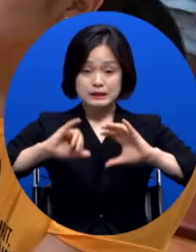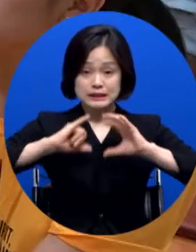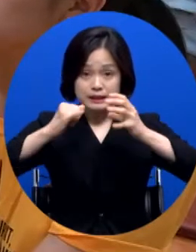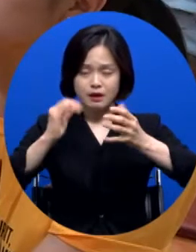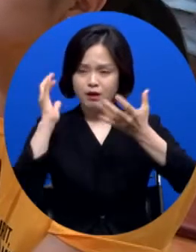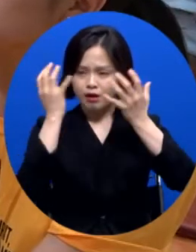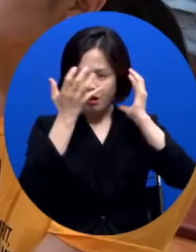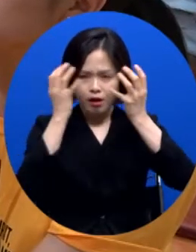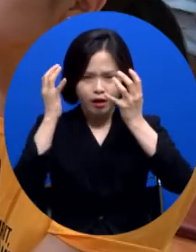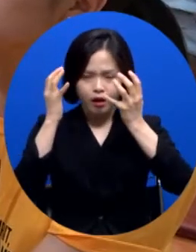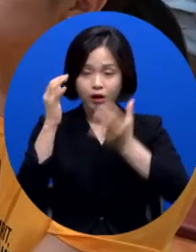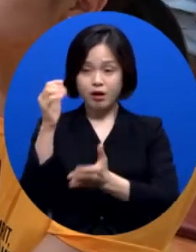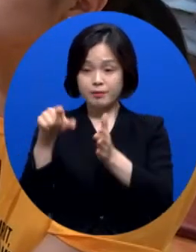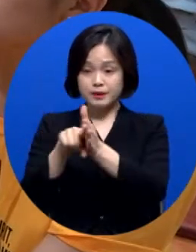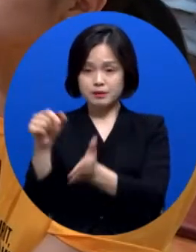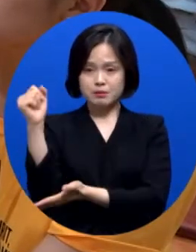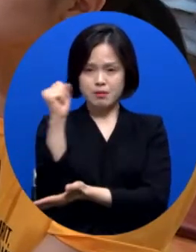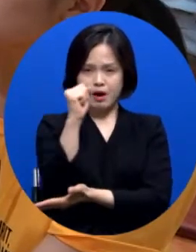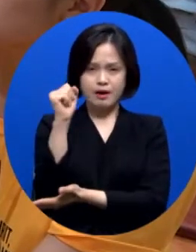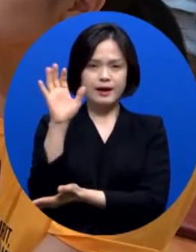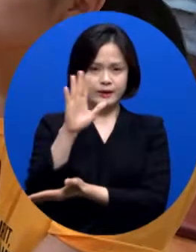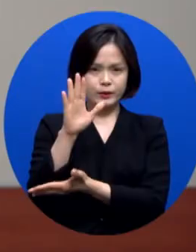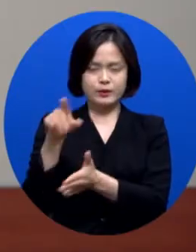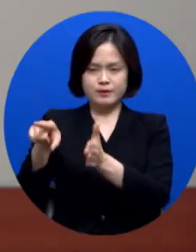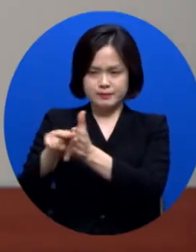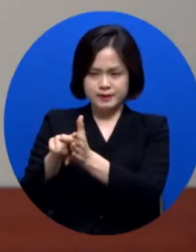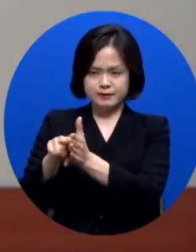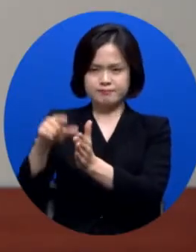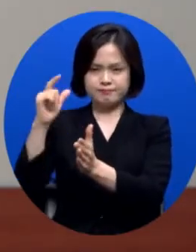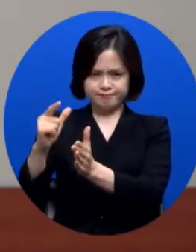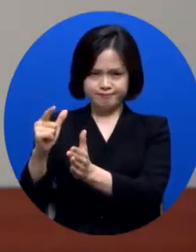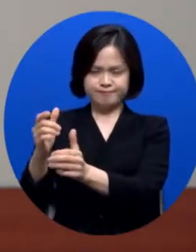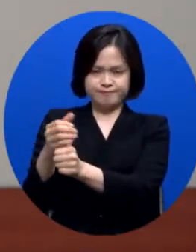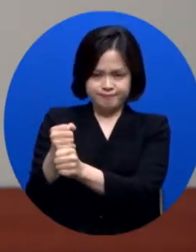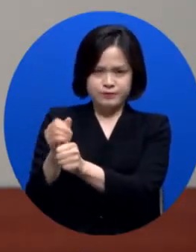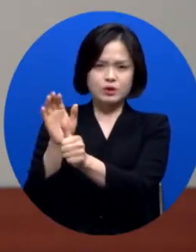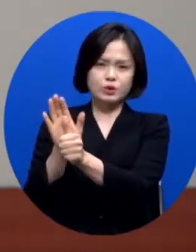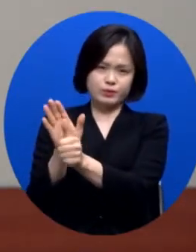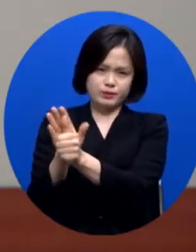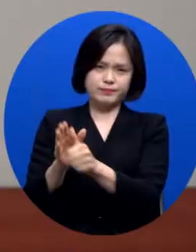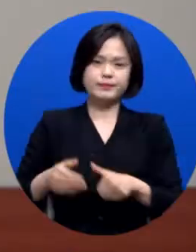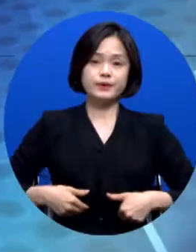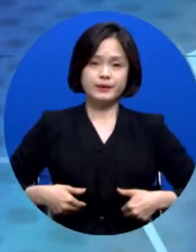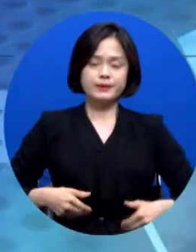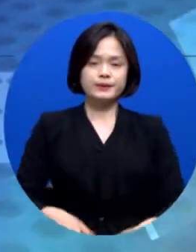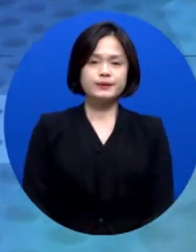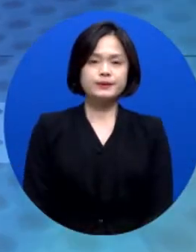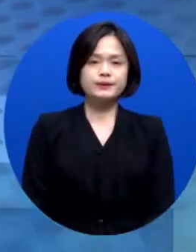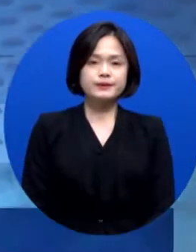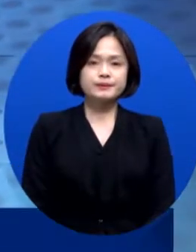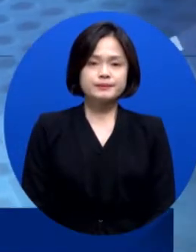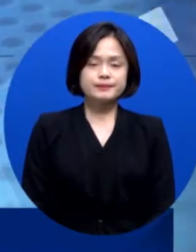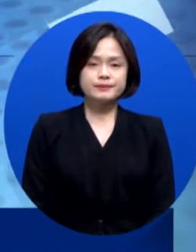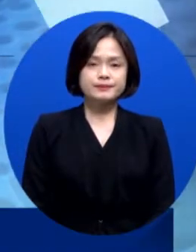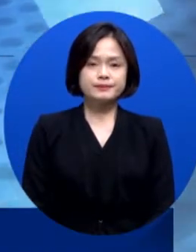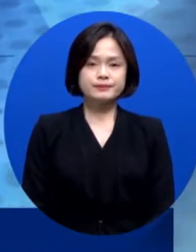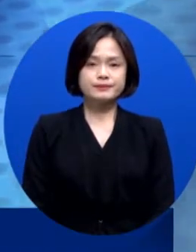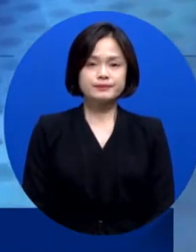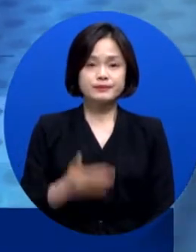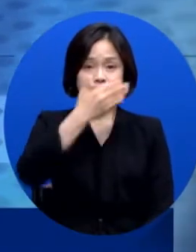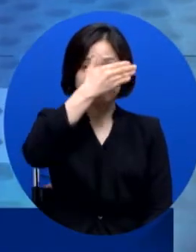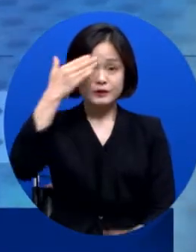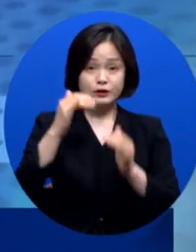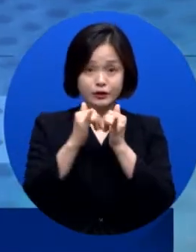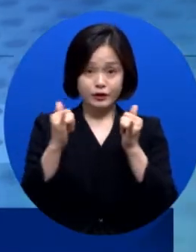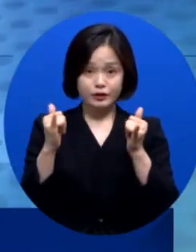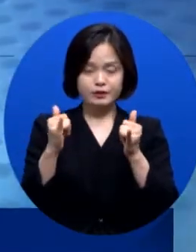않도록 신앙 안에서 교제하는 건강한 네트워크를 제공해야 한다고 목회자들은 권면합니다. 그들이 하나님의 뜻을 잘